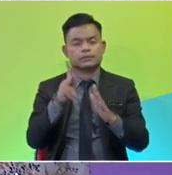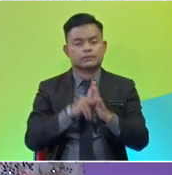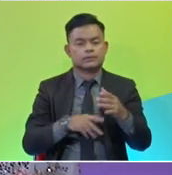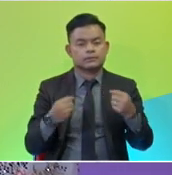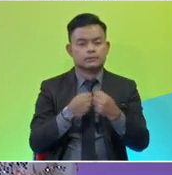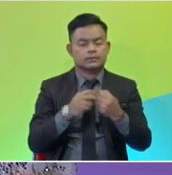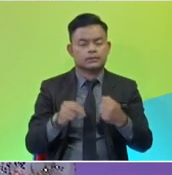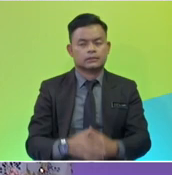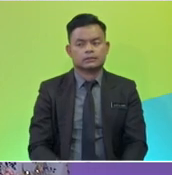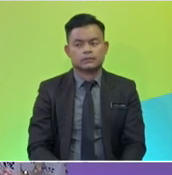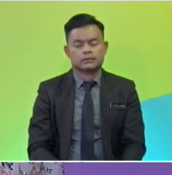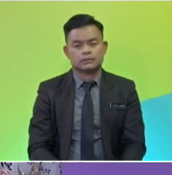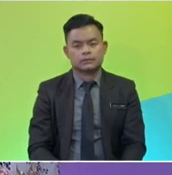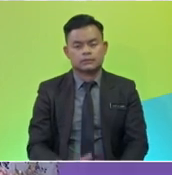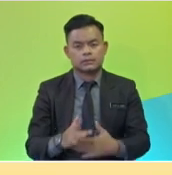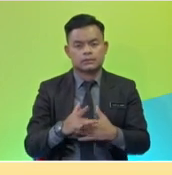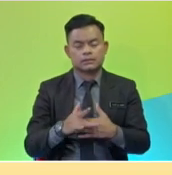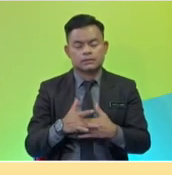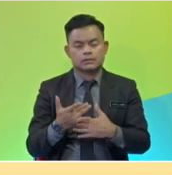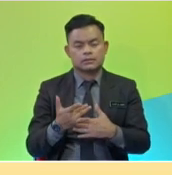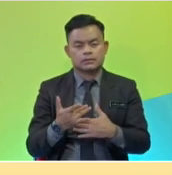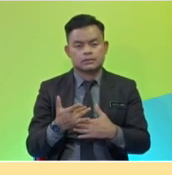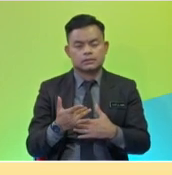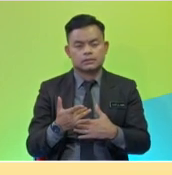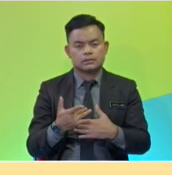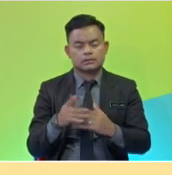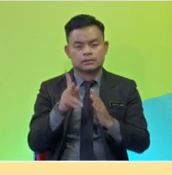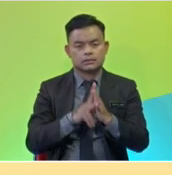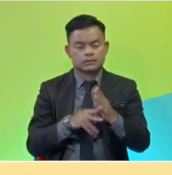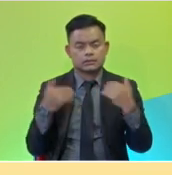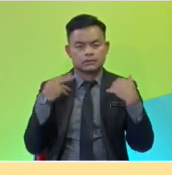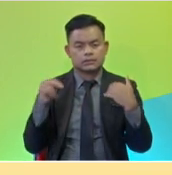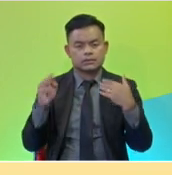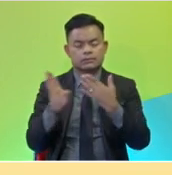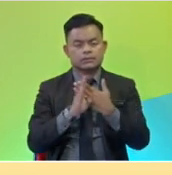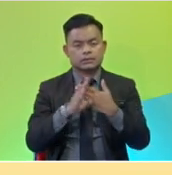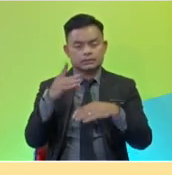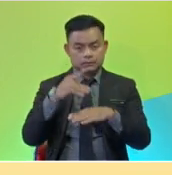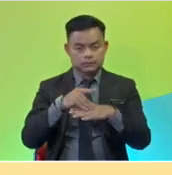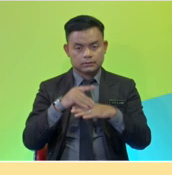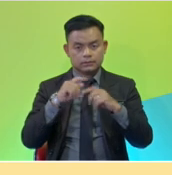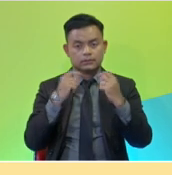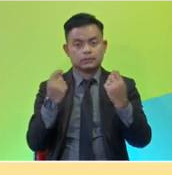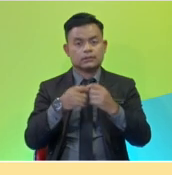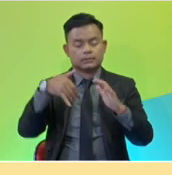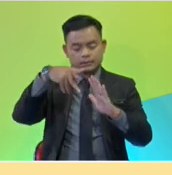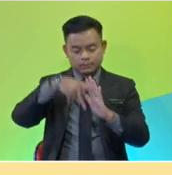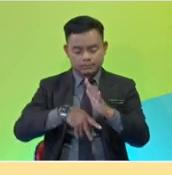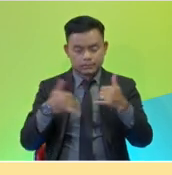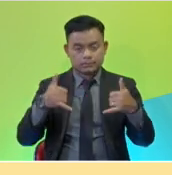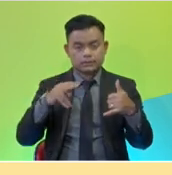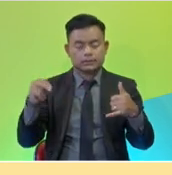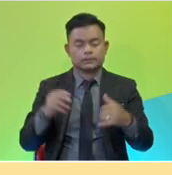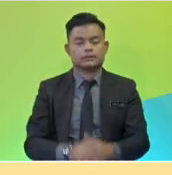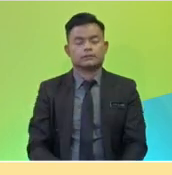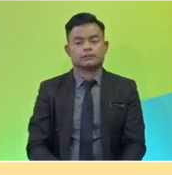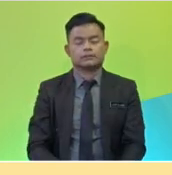okey a situasi bahaya di taman permainan macam Cikgu Terangkan tadi okey seperti yang ada di depan kita hari ini Cikgu